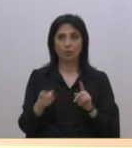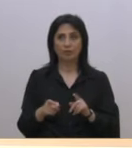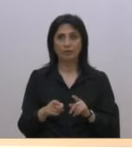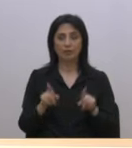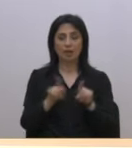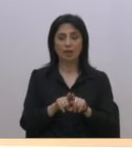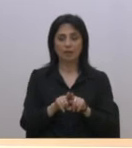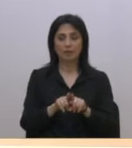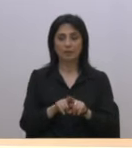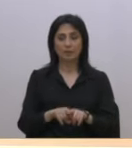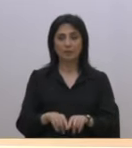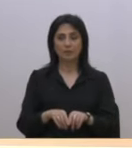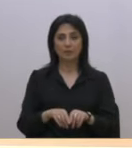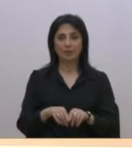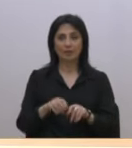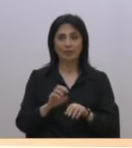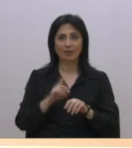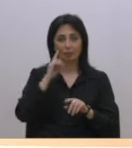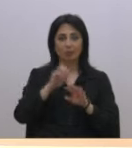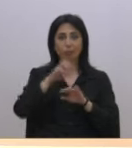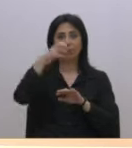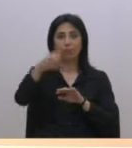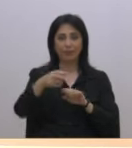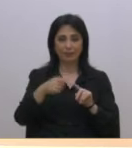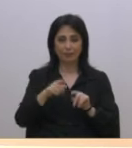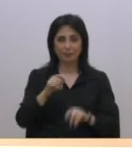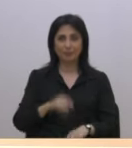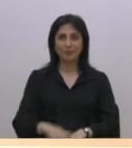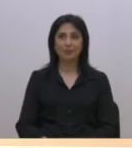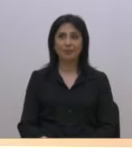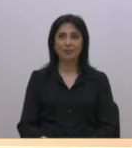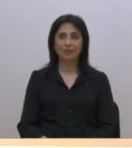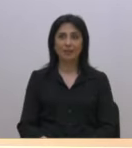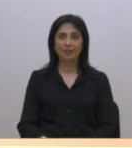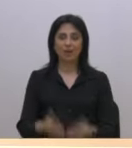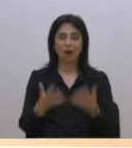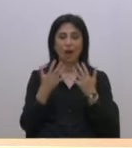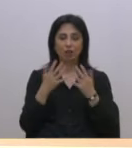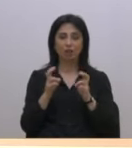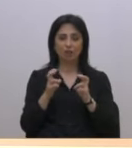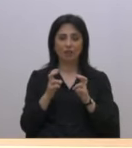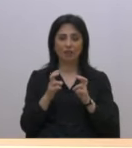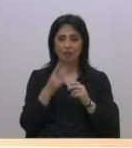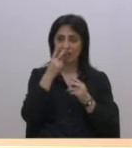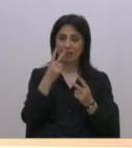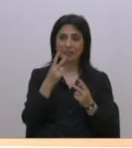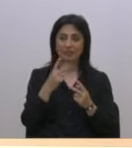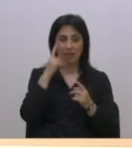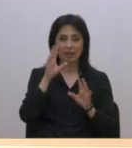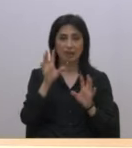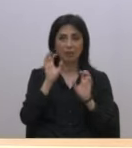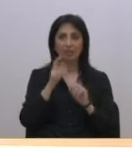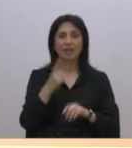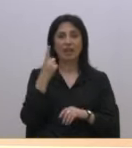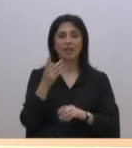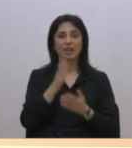ასე გადმოფრქვეულს ჩვენი საზოგადოებისთვის აშკარად დასანახად, აღსაქმელად.